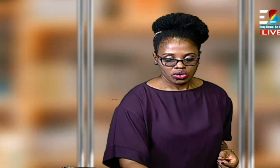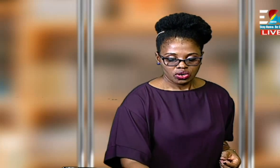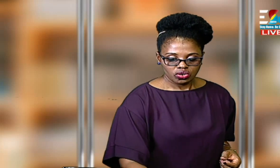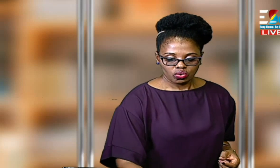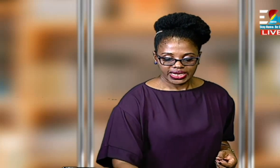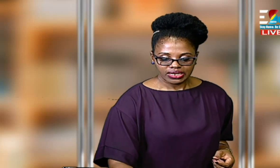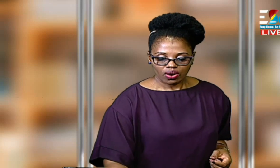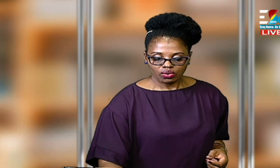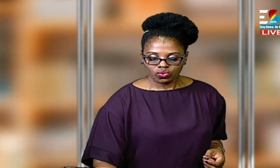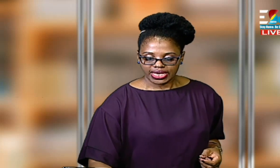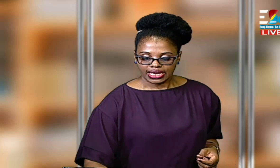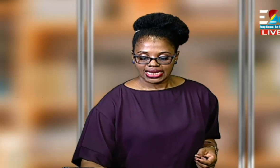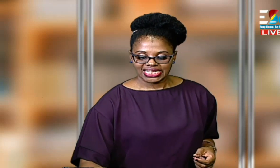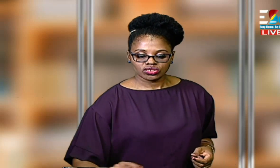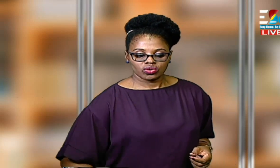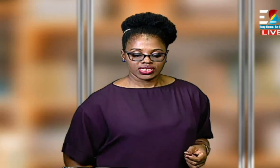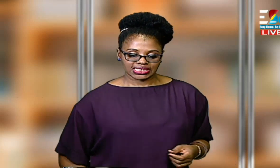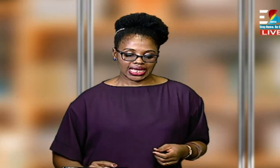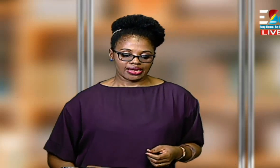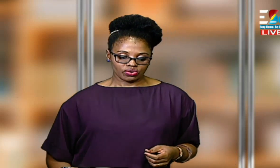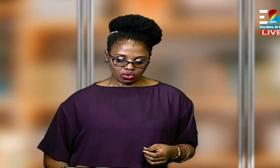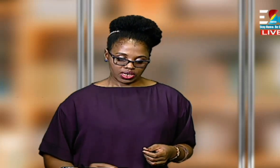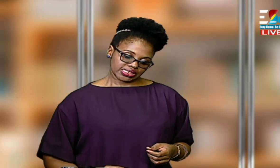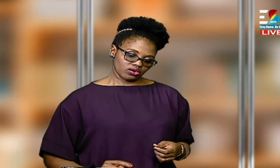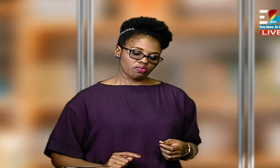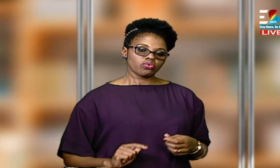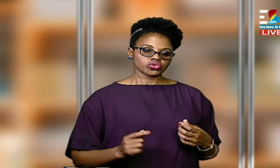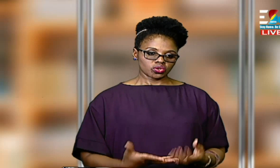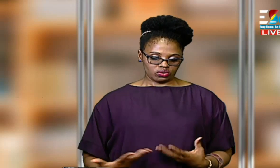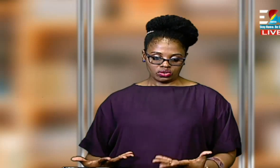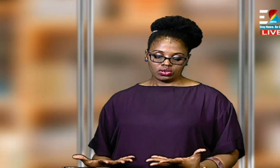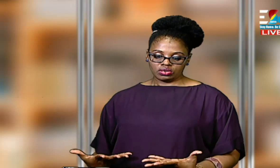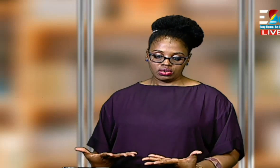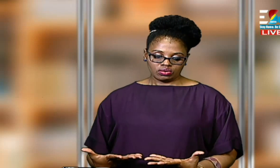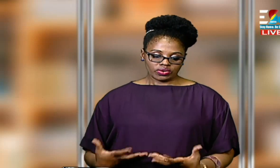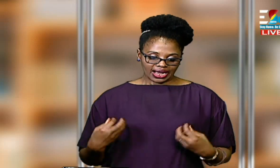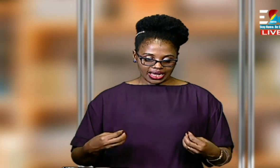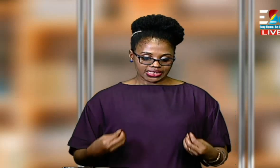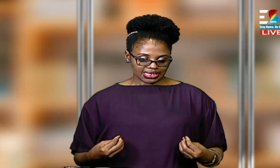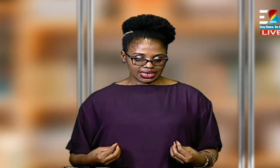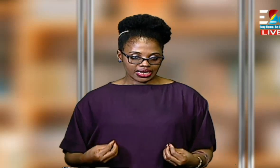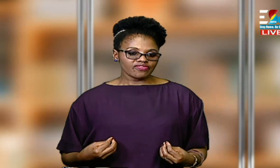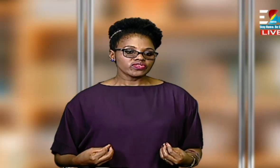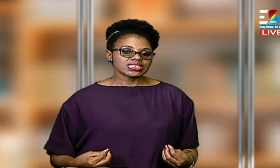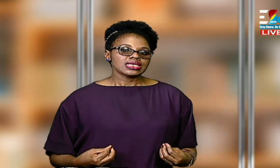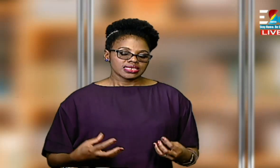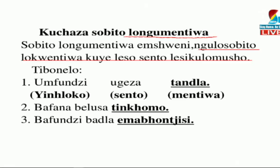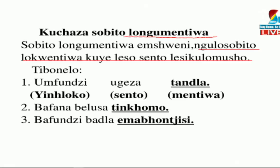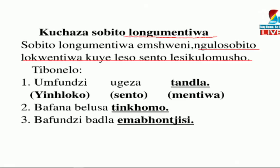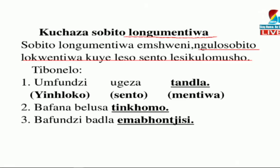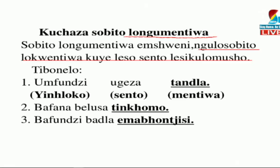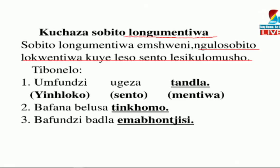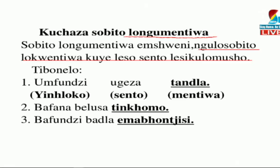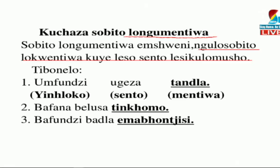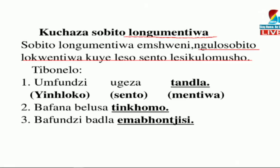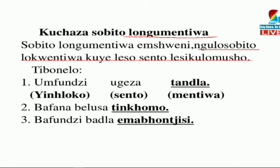sobito lokwentiwa kuye leso sendo lesikulomusho. Uyakhanyiseleka ke mfundzi